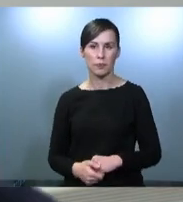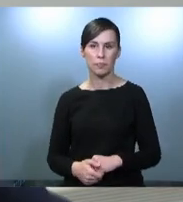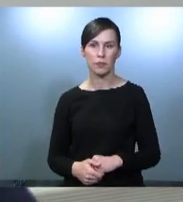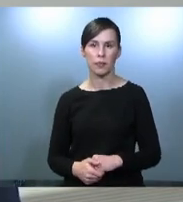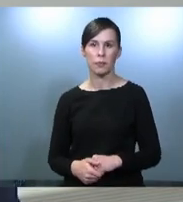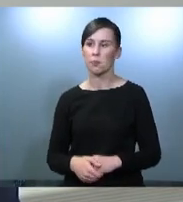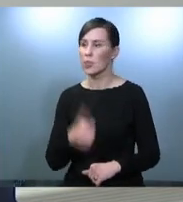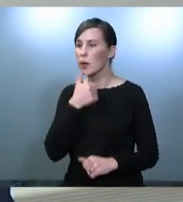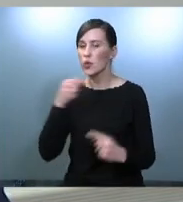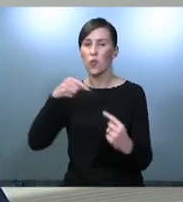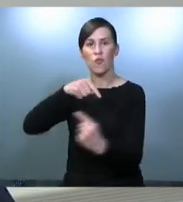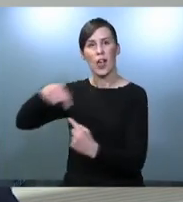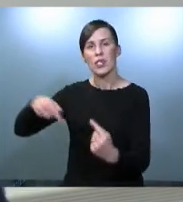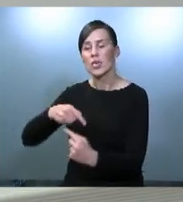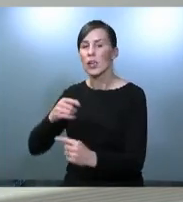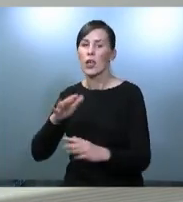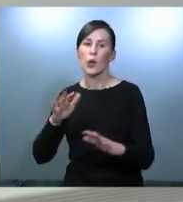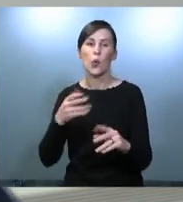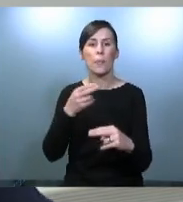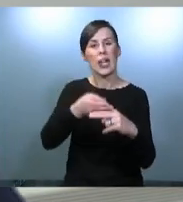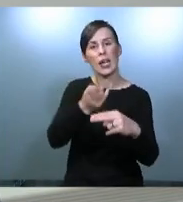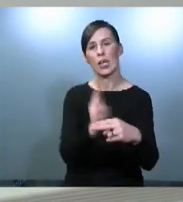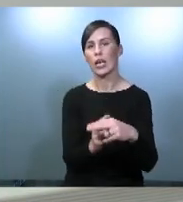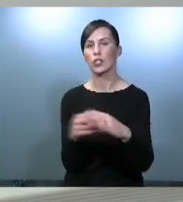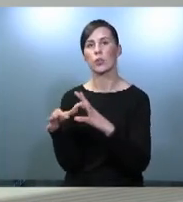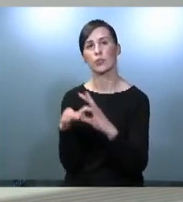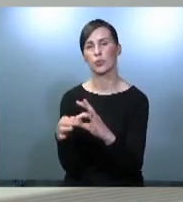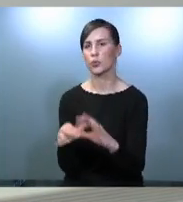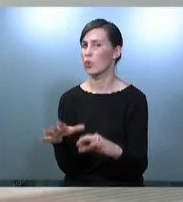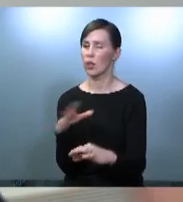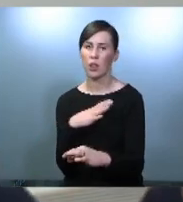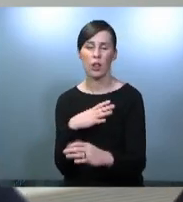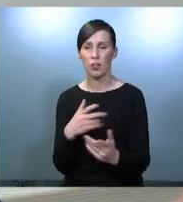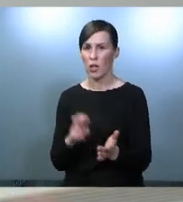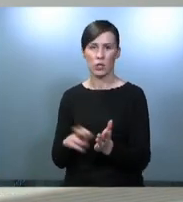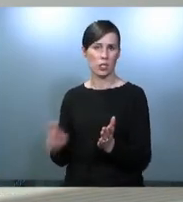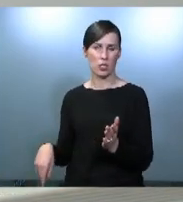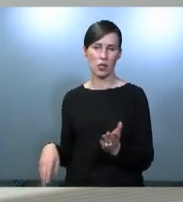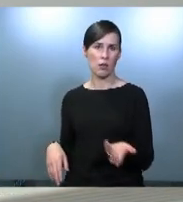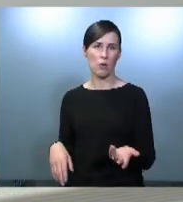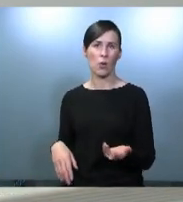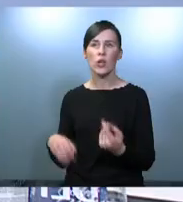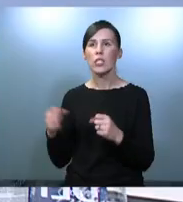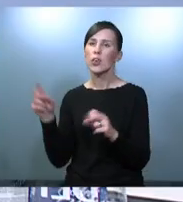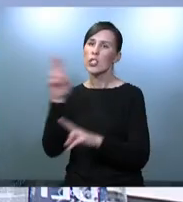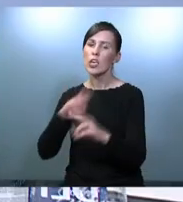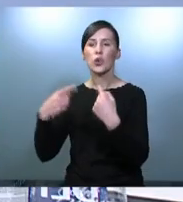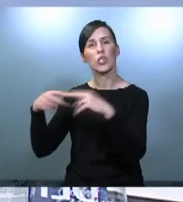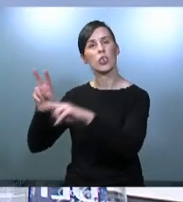jeigu jie neturi prieimo prie geležinkelio, nėra atšakos, nėra kuo išvežti, jie paprasčiausiai atsisako ir kūrėsi ten, kur jiems patogiau.